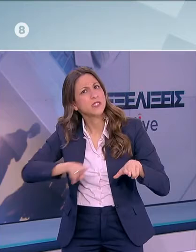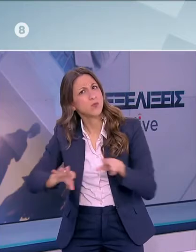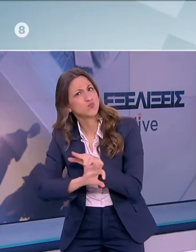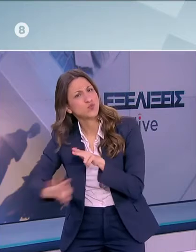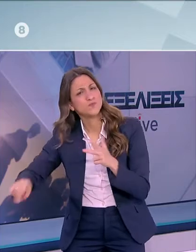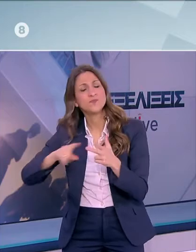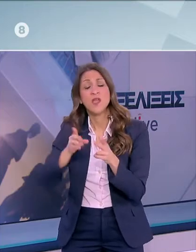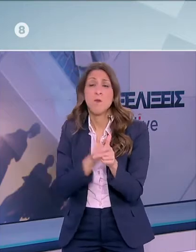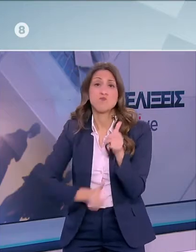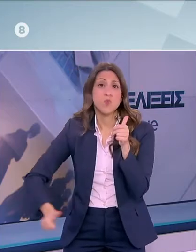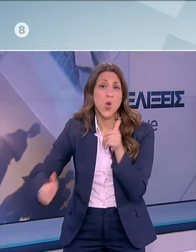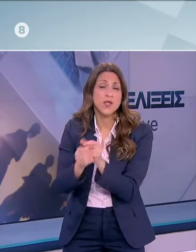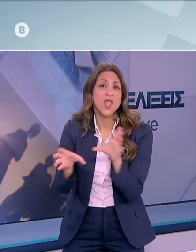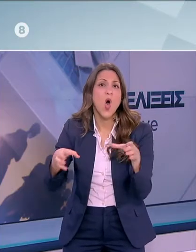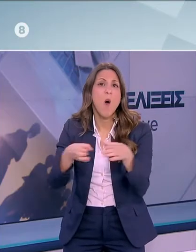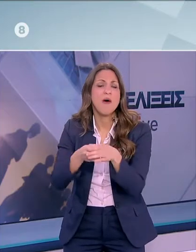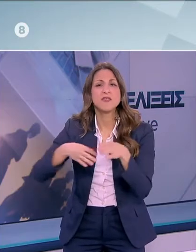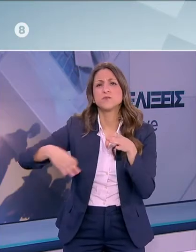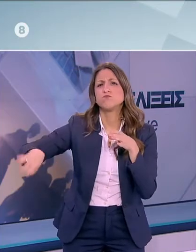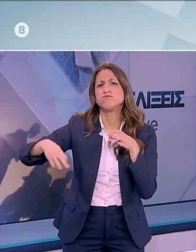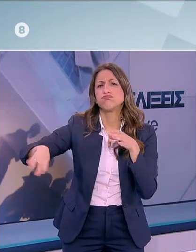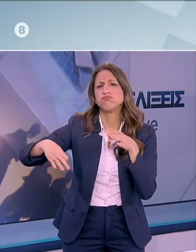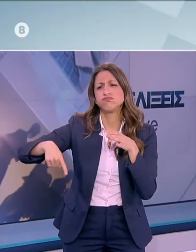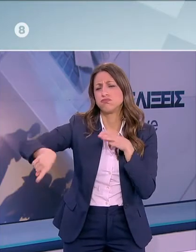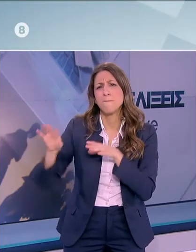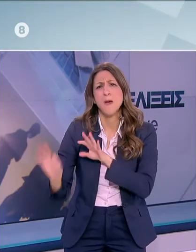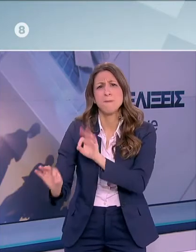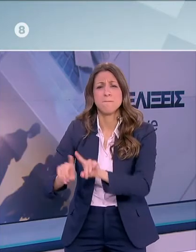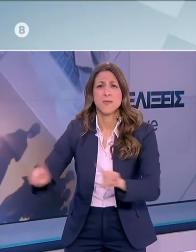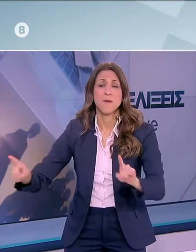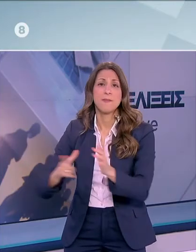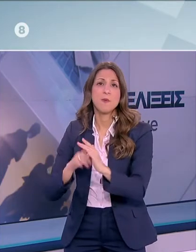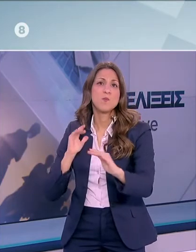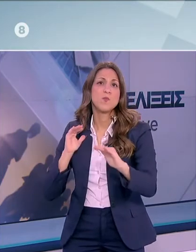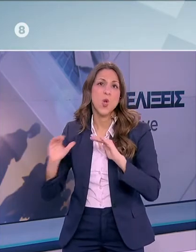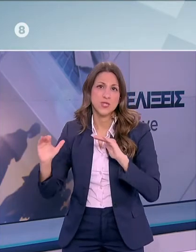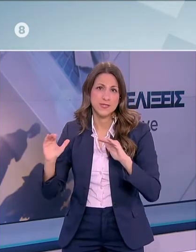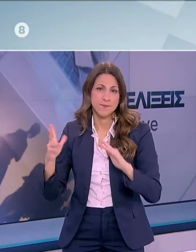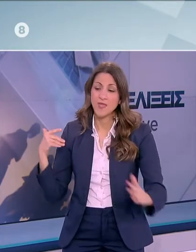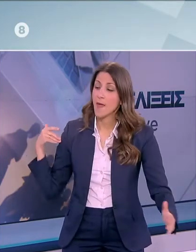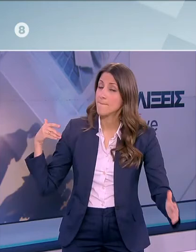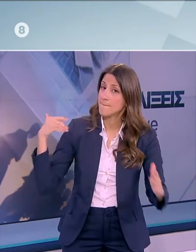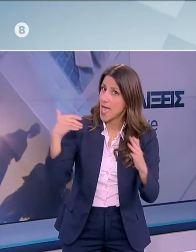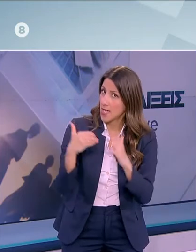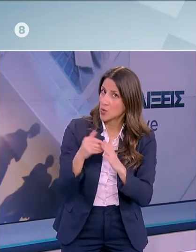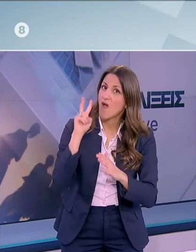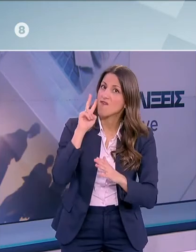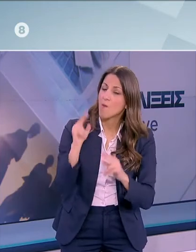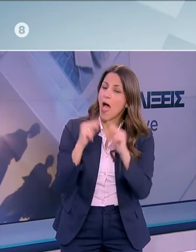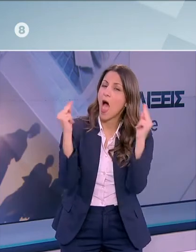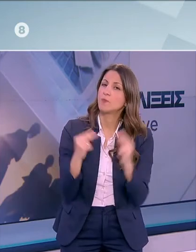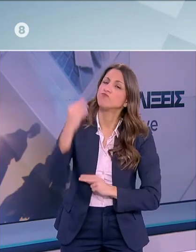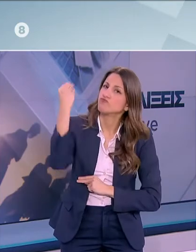του πληθυσμού είναι η προτεραιότητα, η προστασία τους και φυσικά η υγεία όλων μας. Όντως, τα μέχρι τώρα συνεχιζόμενα καλά